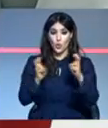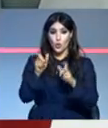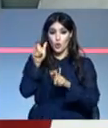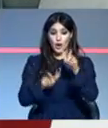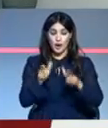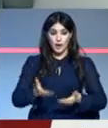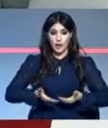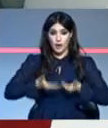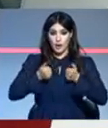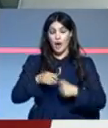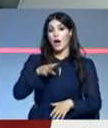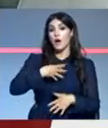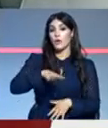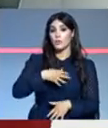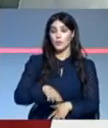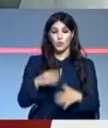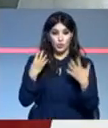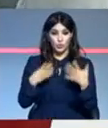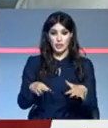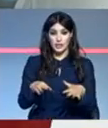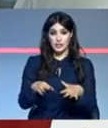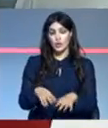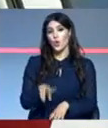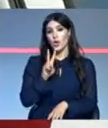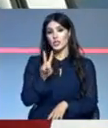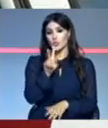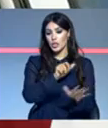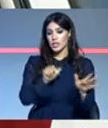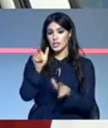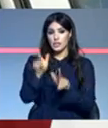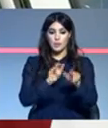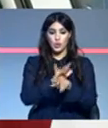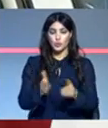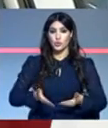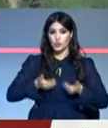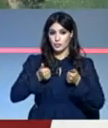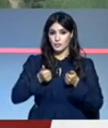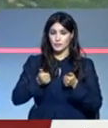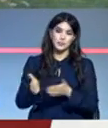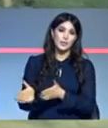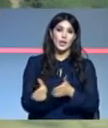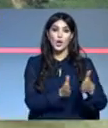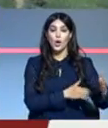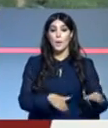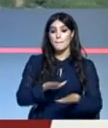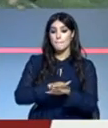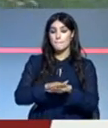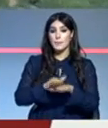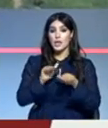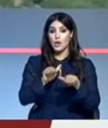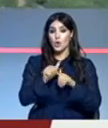التعافي الى اربعه الاف وتسعمائه واثنين وستين متعارف من الفيروس وفي السياق المتصل